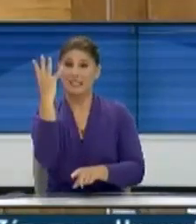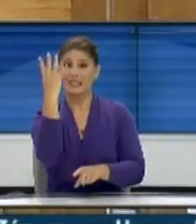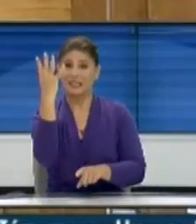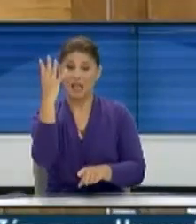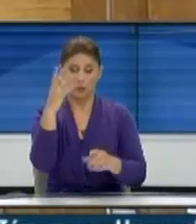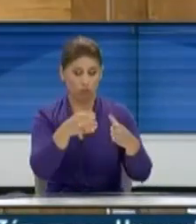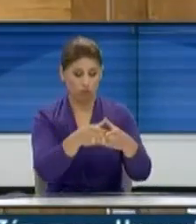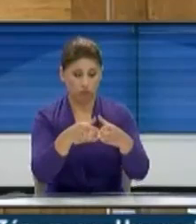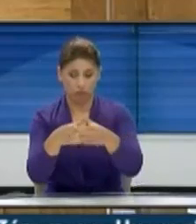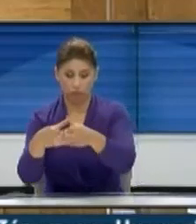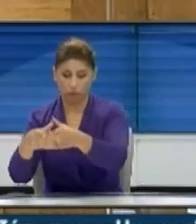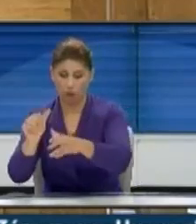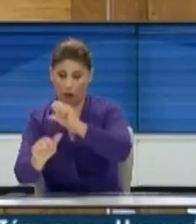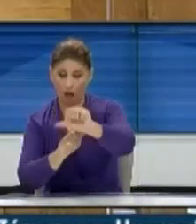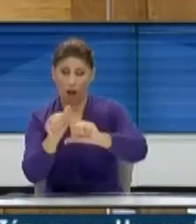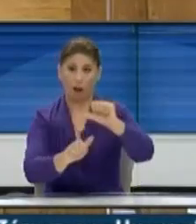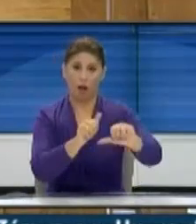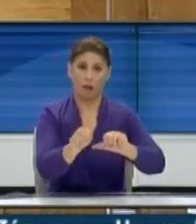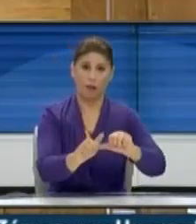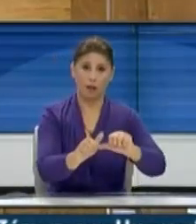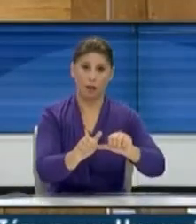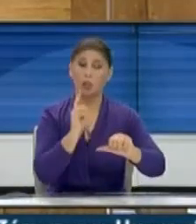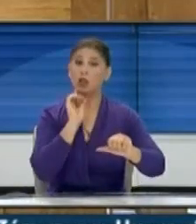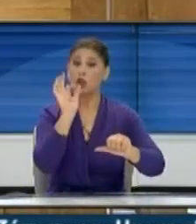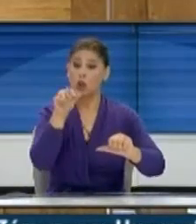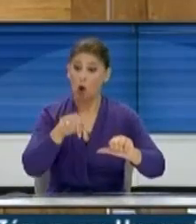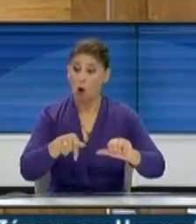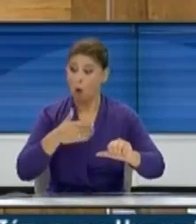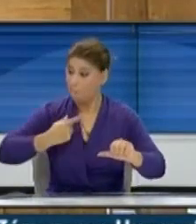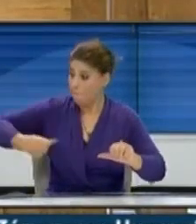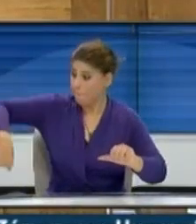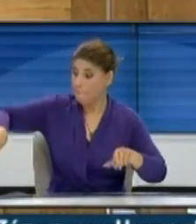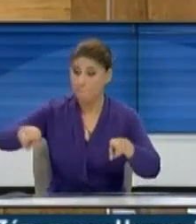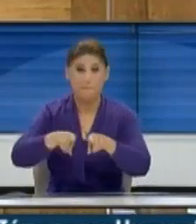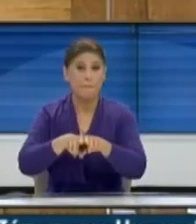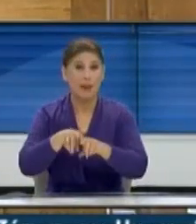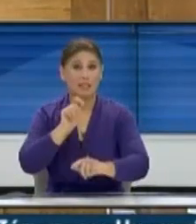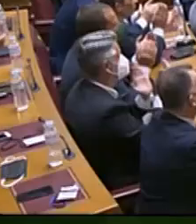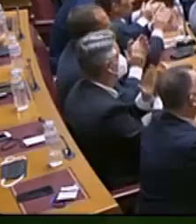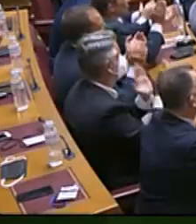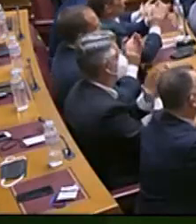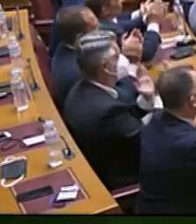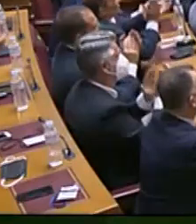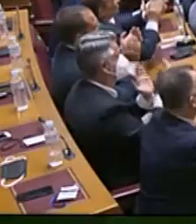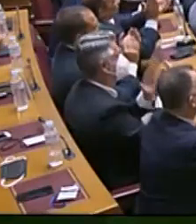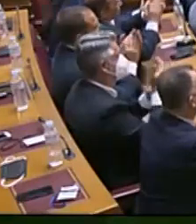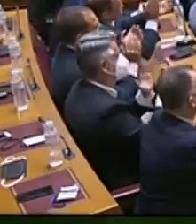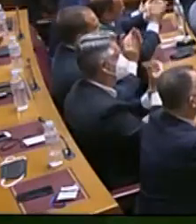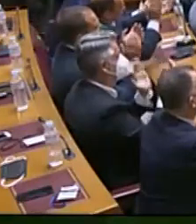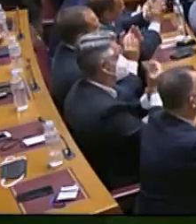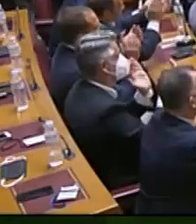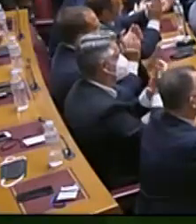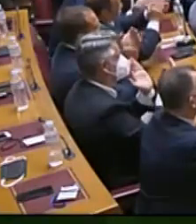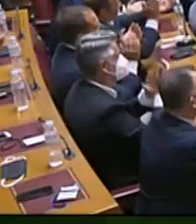ήταν απομονωμένη, καθώς όλα τα κόμματα της αντιπολίτευσης εξαπέλυσαν σφοδρή επίθεση για τους χειρισμούς της κυβέρνησης στο θέμα των